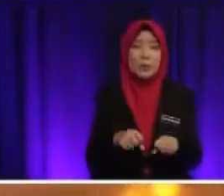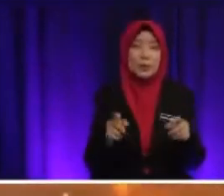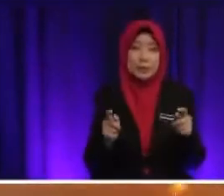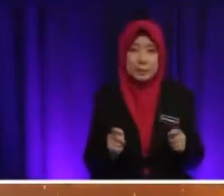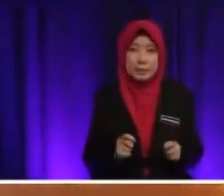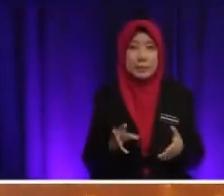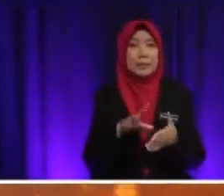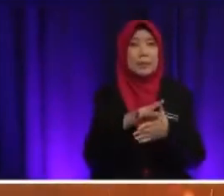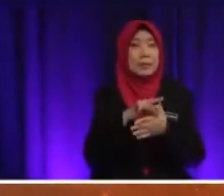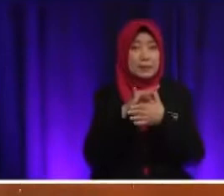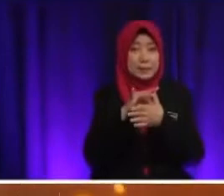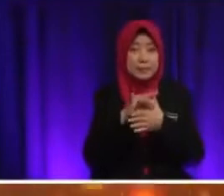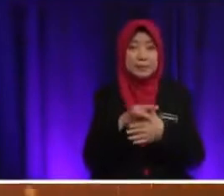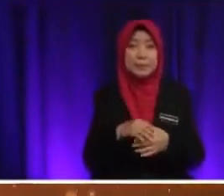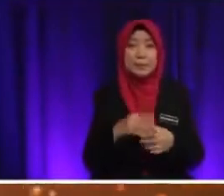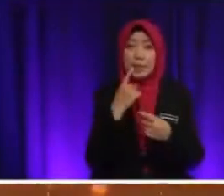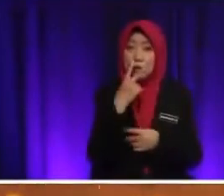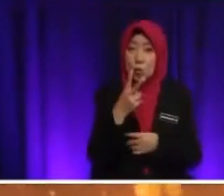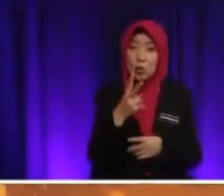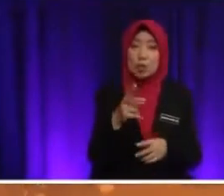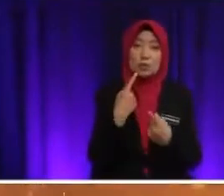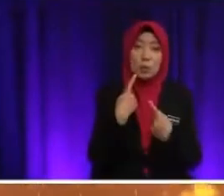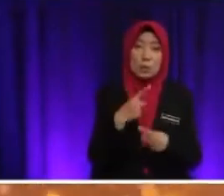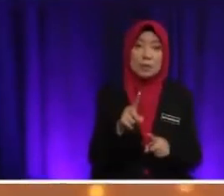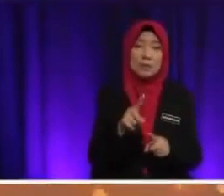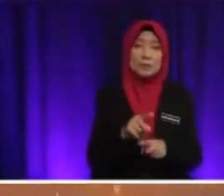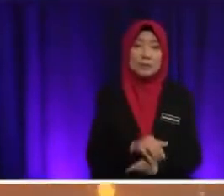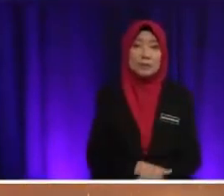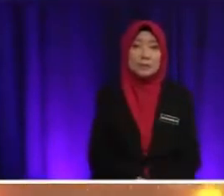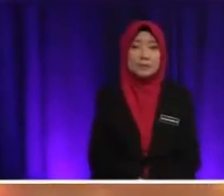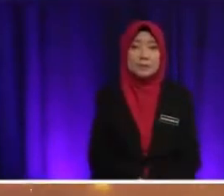sebagai isi. Okey, kita tengok pula jawapan daripada. Okey, seterusnya siapa?